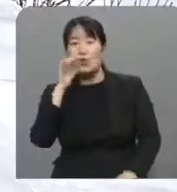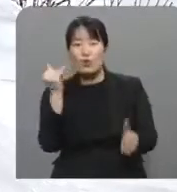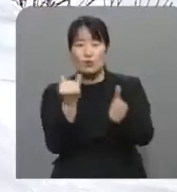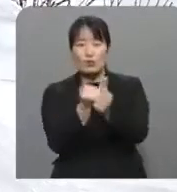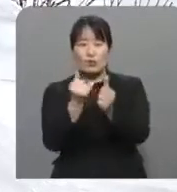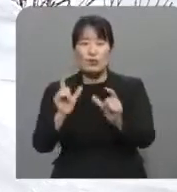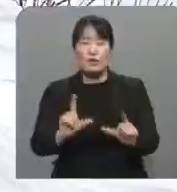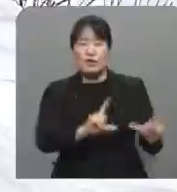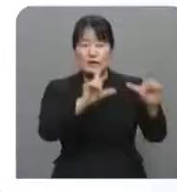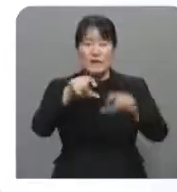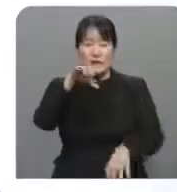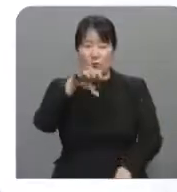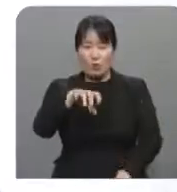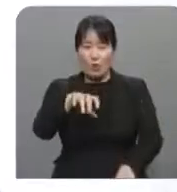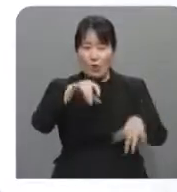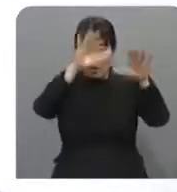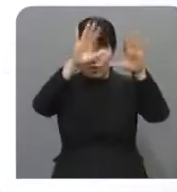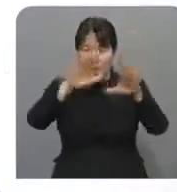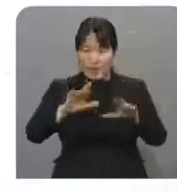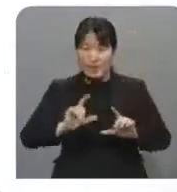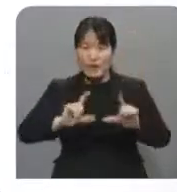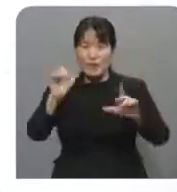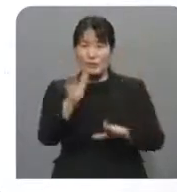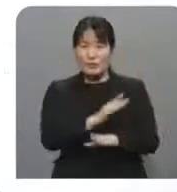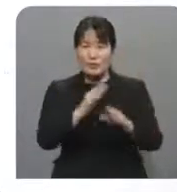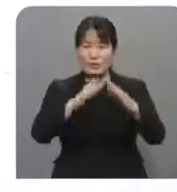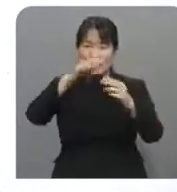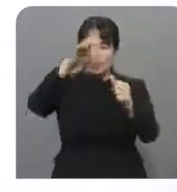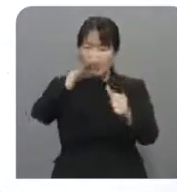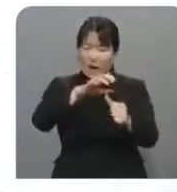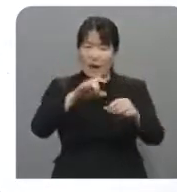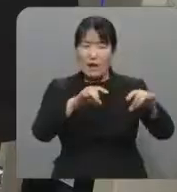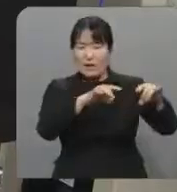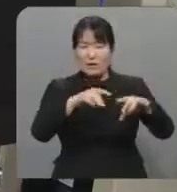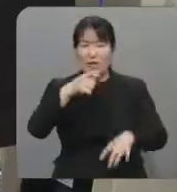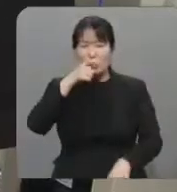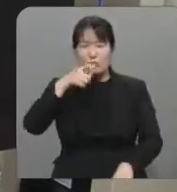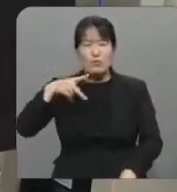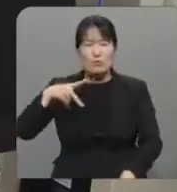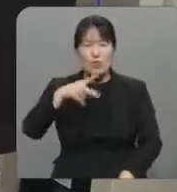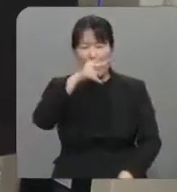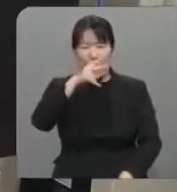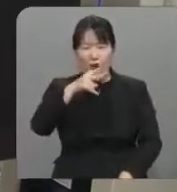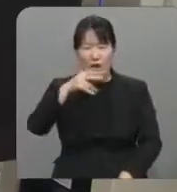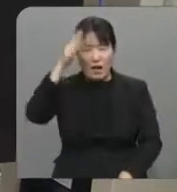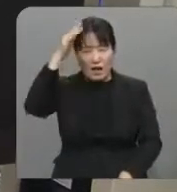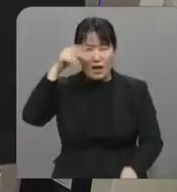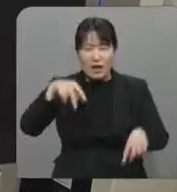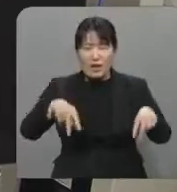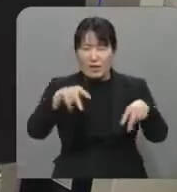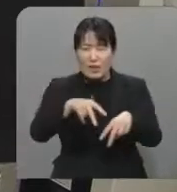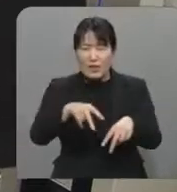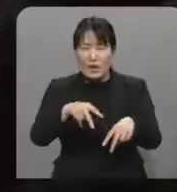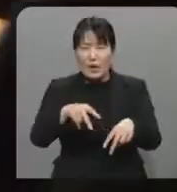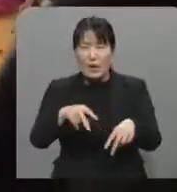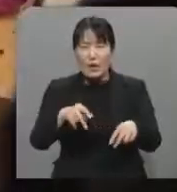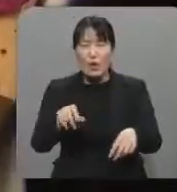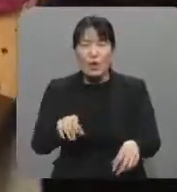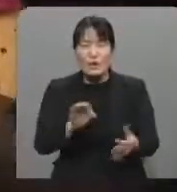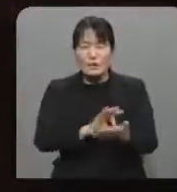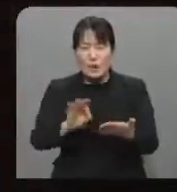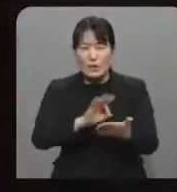곳으로 폭설이 내린 날 밤부터 고립돼 전기와 물이 끊긴 상태에서 연탄난로에 의지해 꼬박 하루를